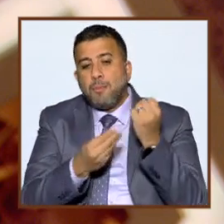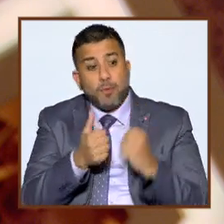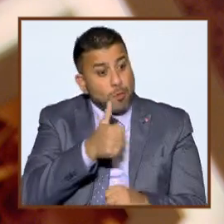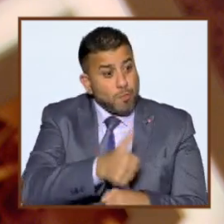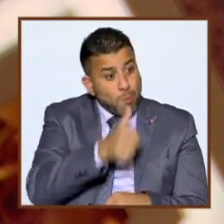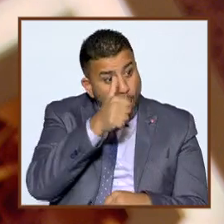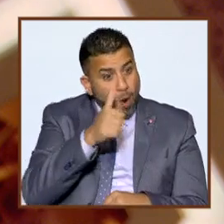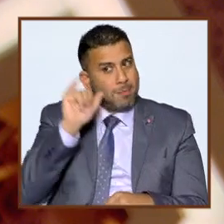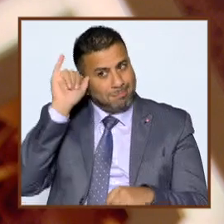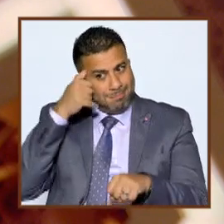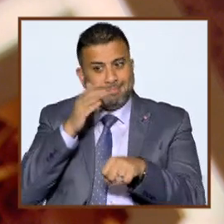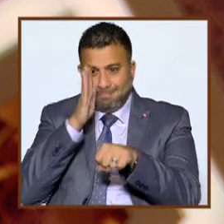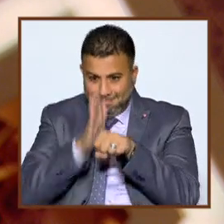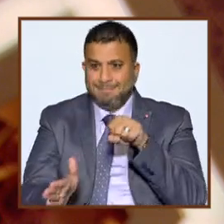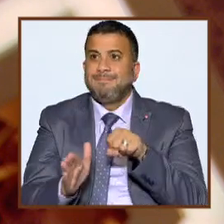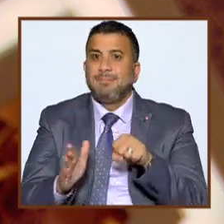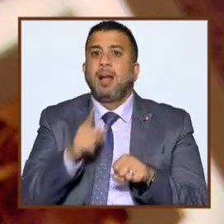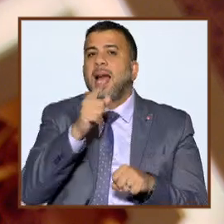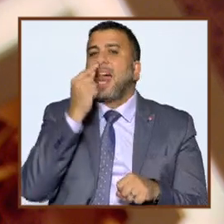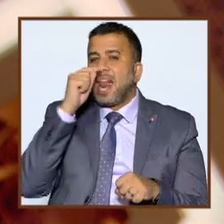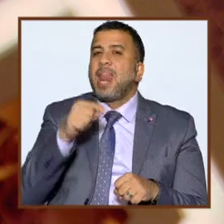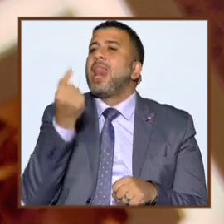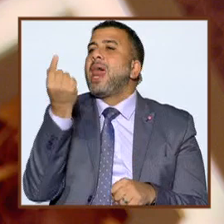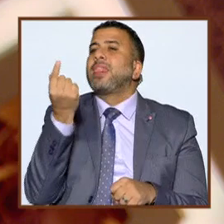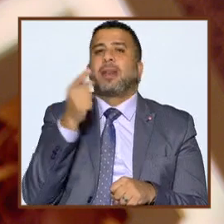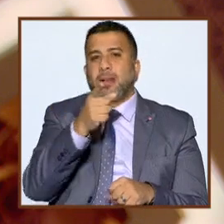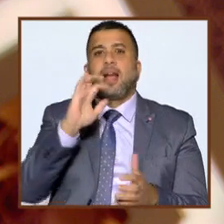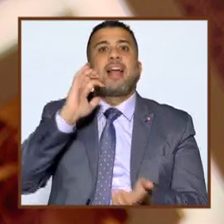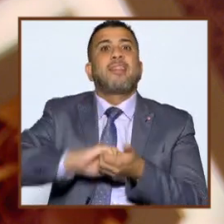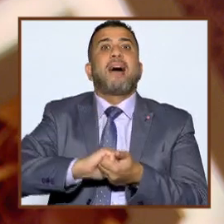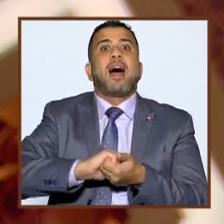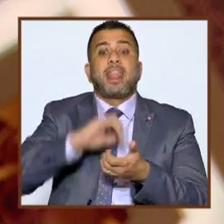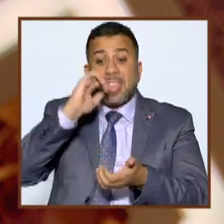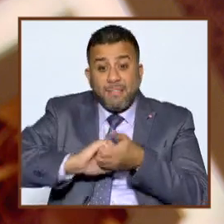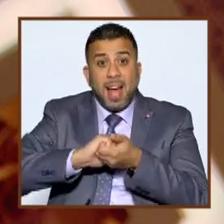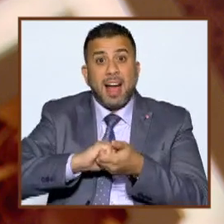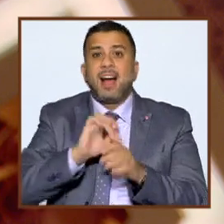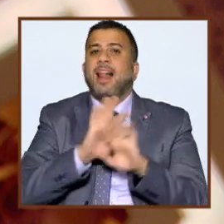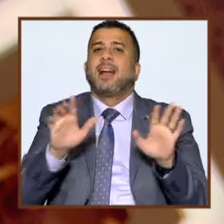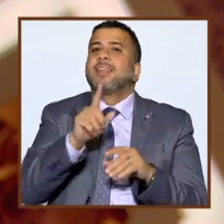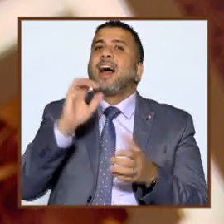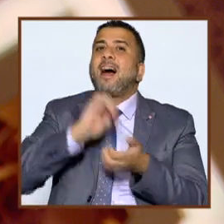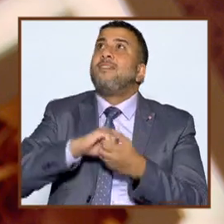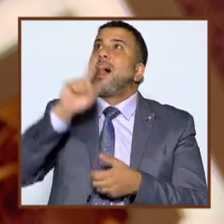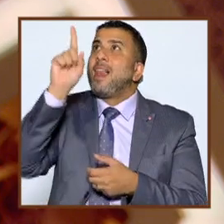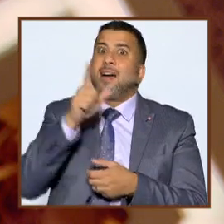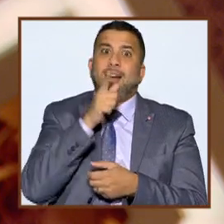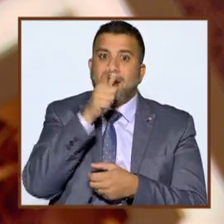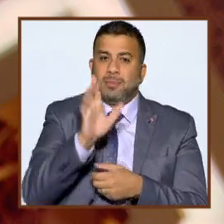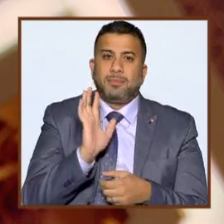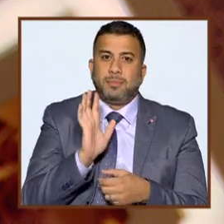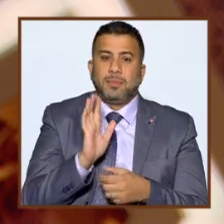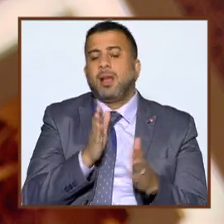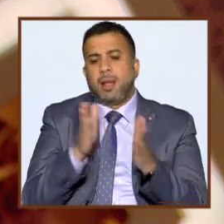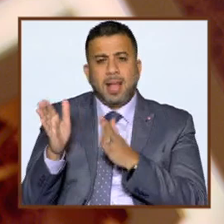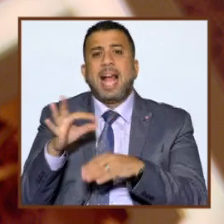يجلب بسوي كذا، ها هذه يسمونها النذر، هذا هو النذر، يقول لله عليه. وهناك